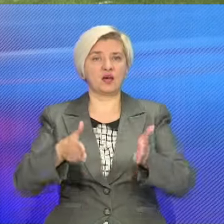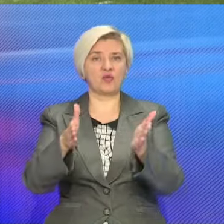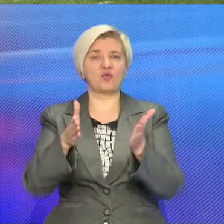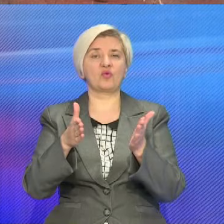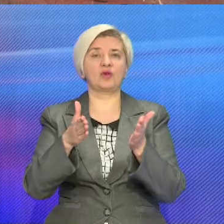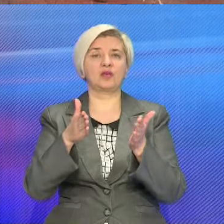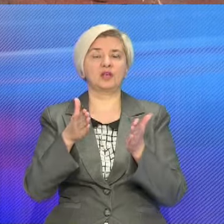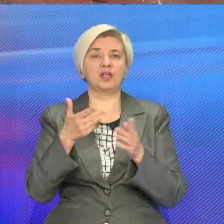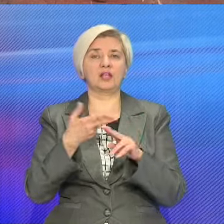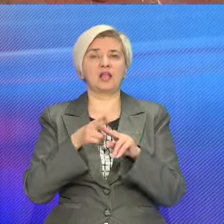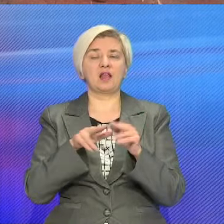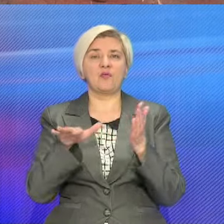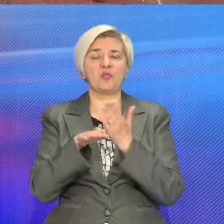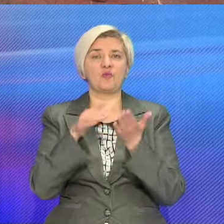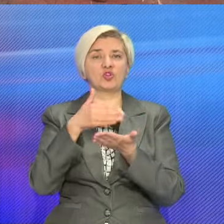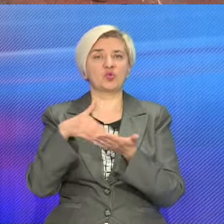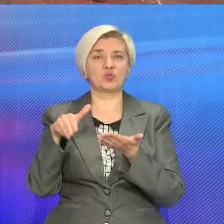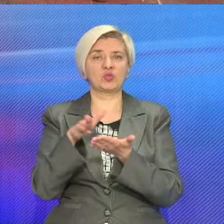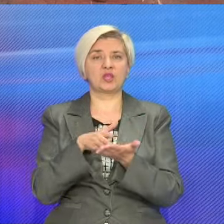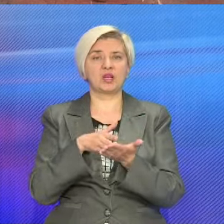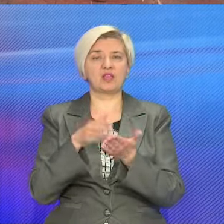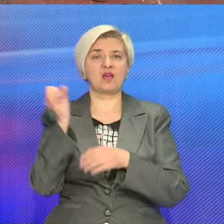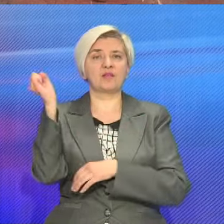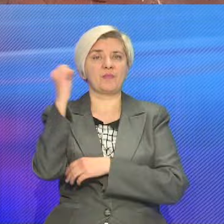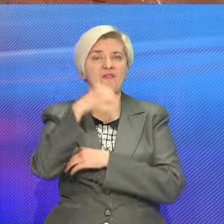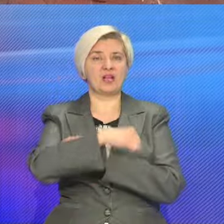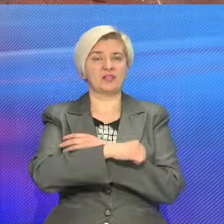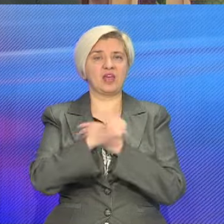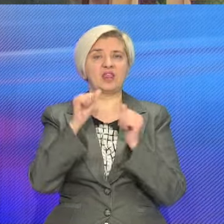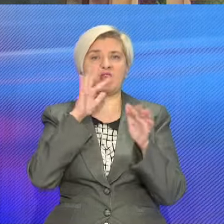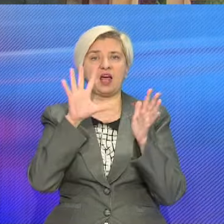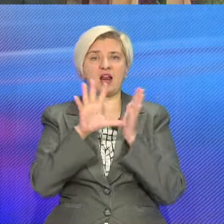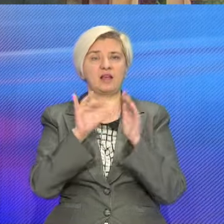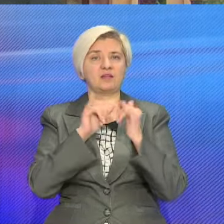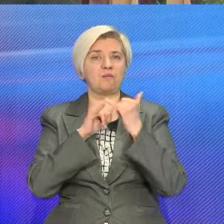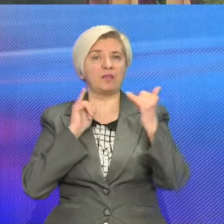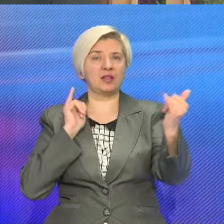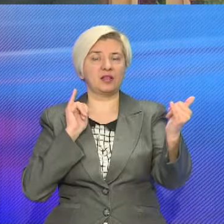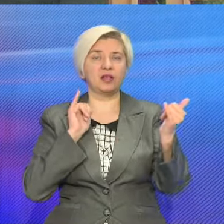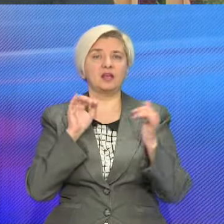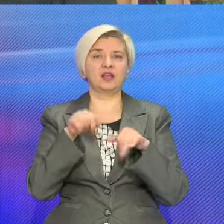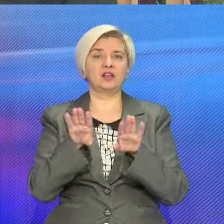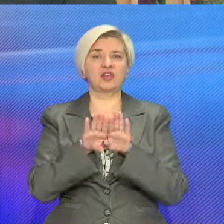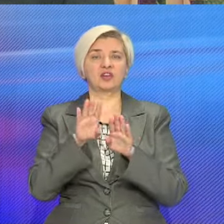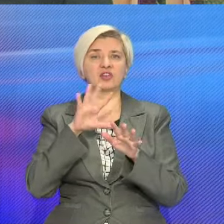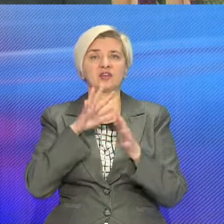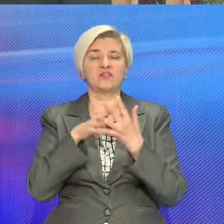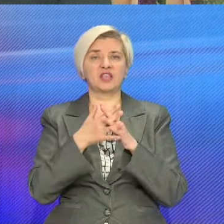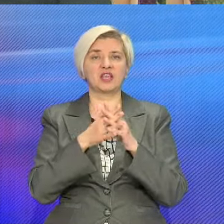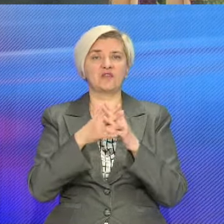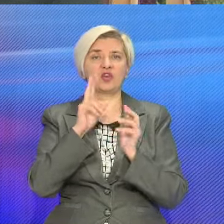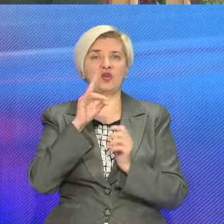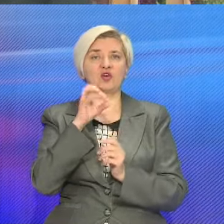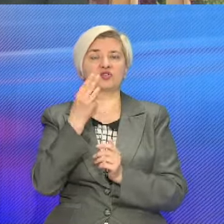дорог, для помощи в устранении поваленных деревьев на линии электропередач, а также в деревне Бережки